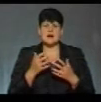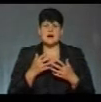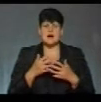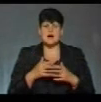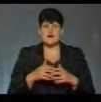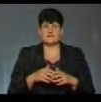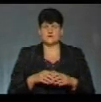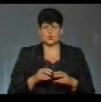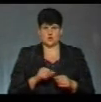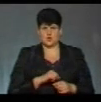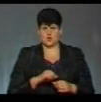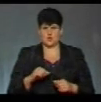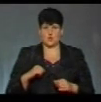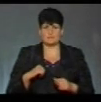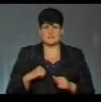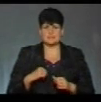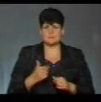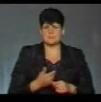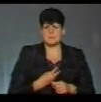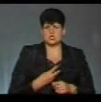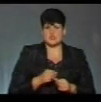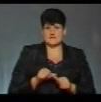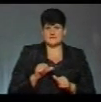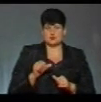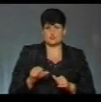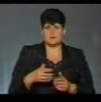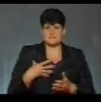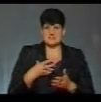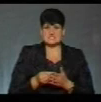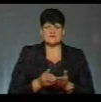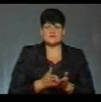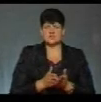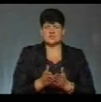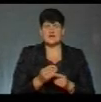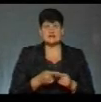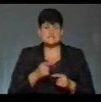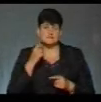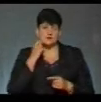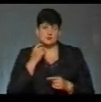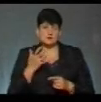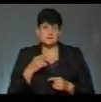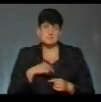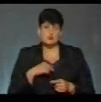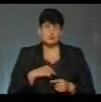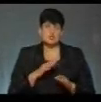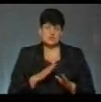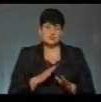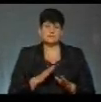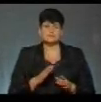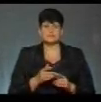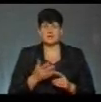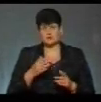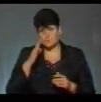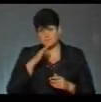автономності такої, так, це бажання відокремитись від батьків, знайти свій шлях, це є вікові особливості психологічні, і відповідно, якщо